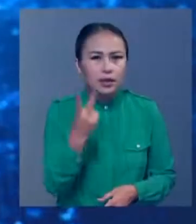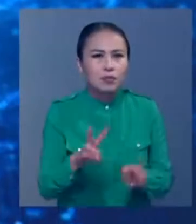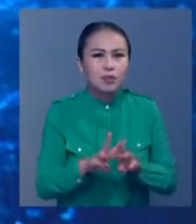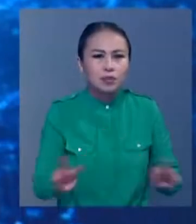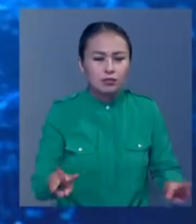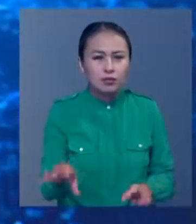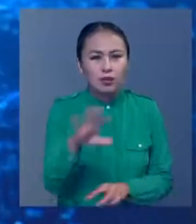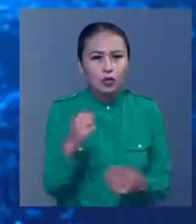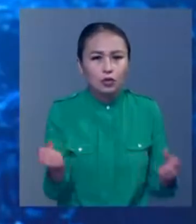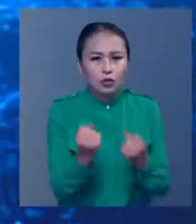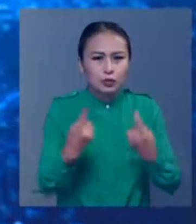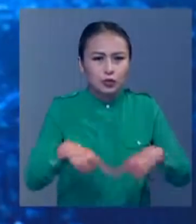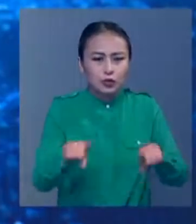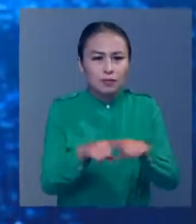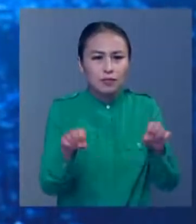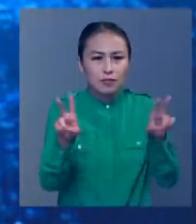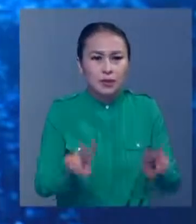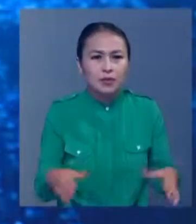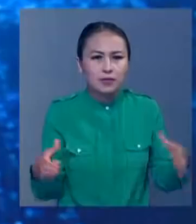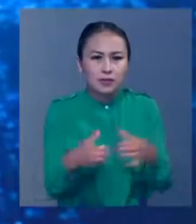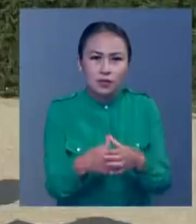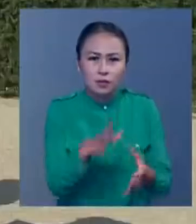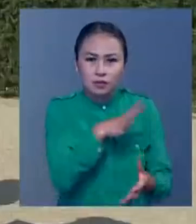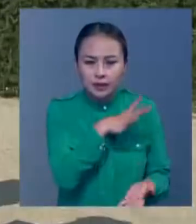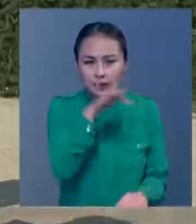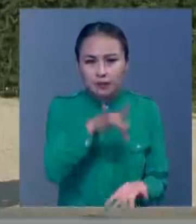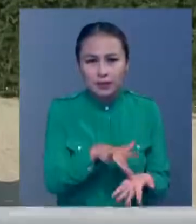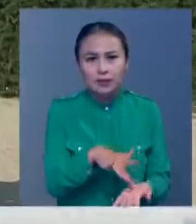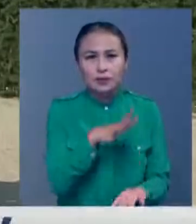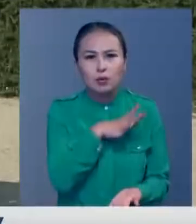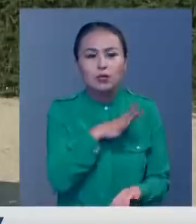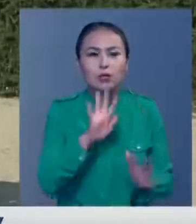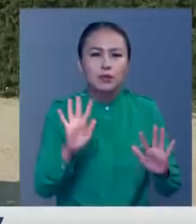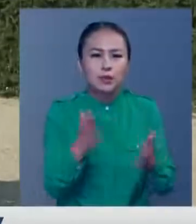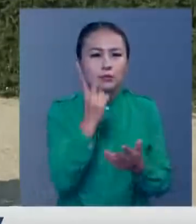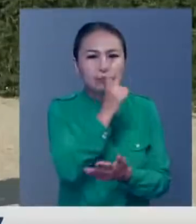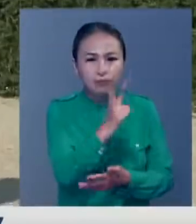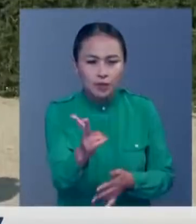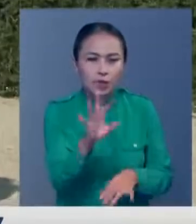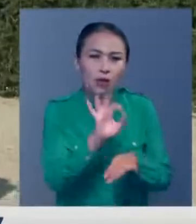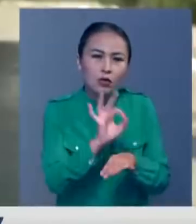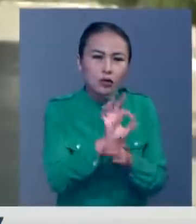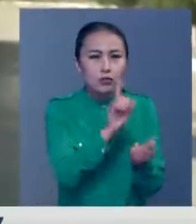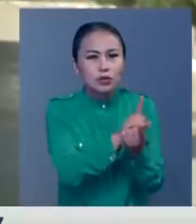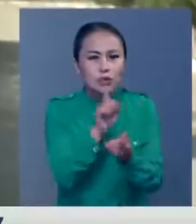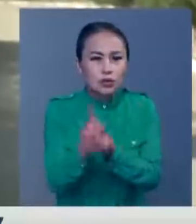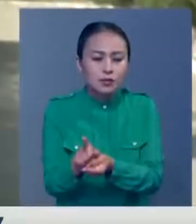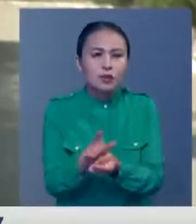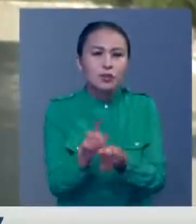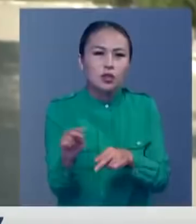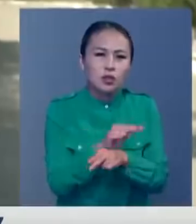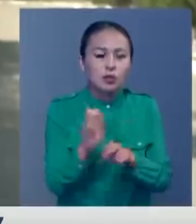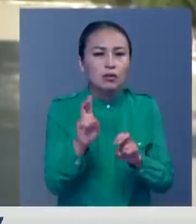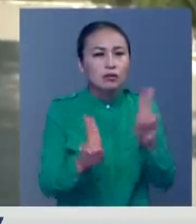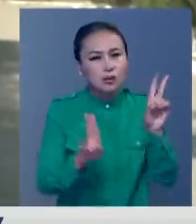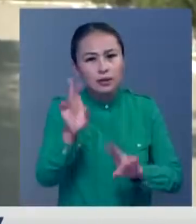министрліктің қолдауымен құрылған ұйым мүшелері бүгін қаладағы провизорлы орталықтардың бірінде болып жағдаймен танысты. Науқастармен жүздесіп,